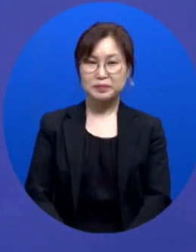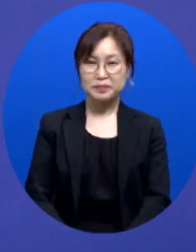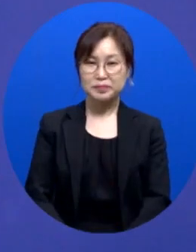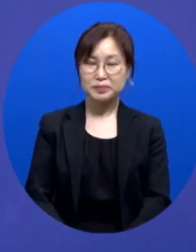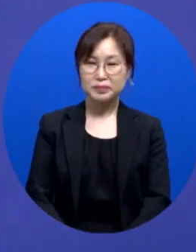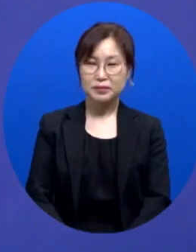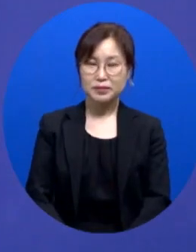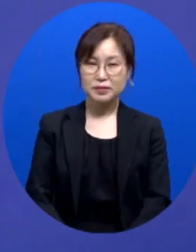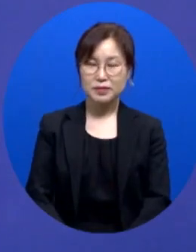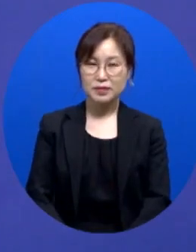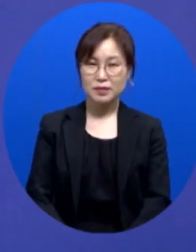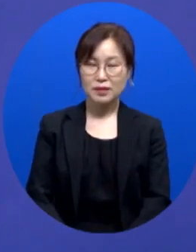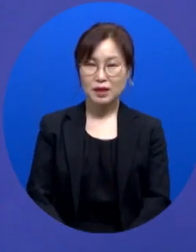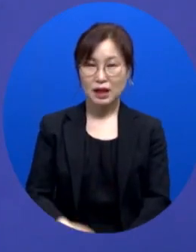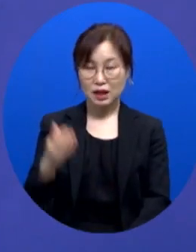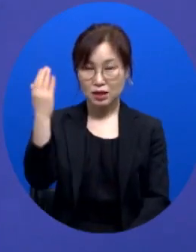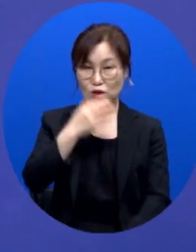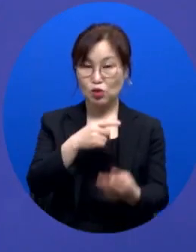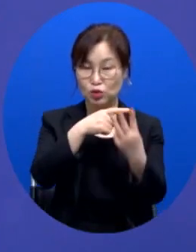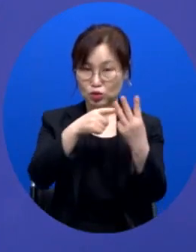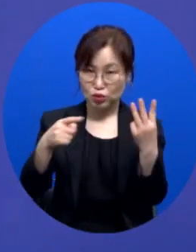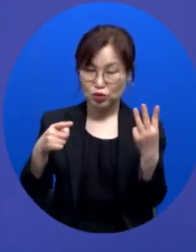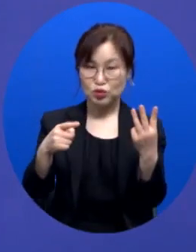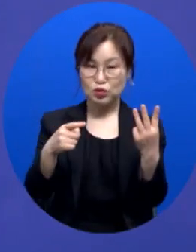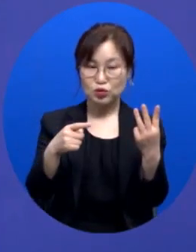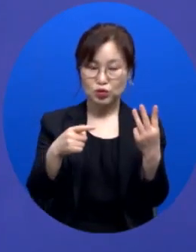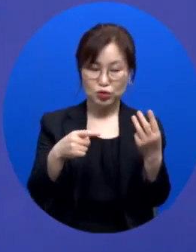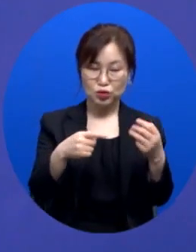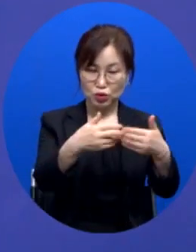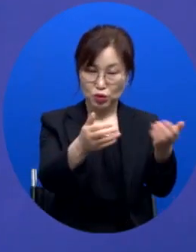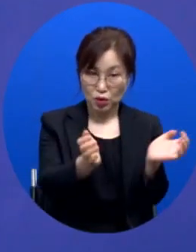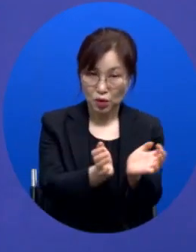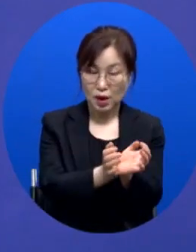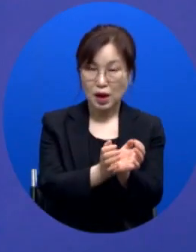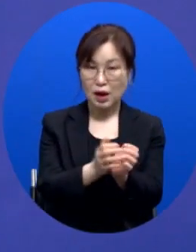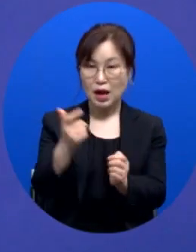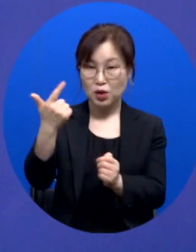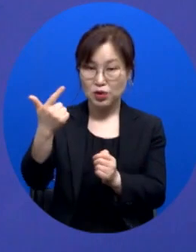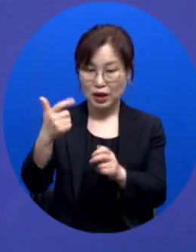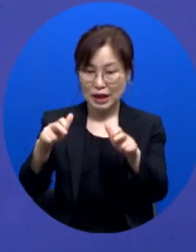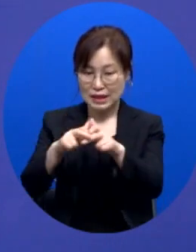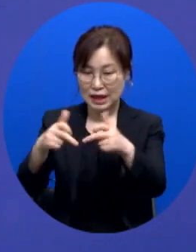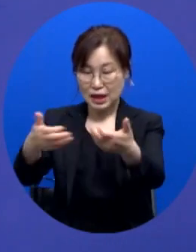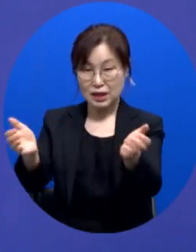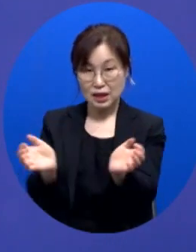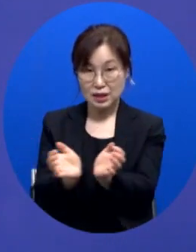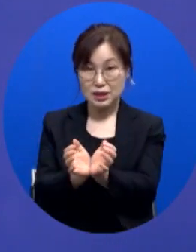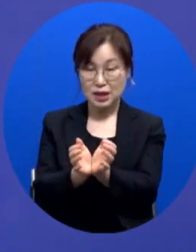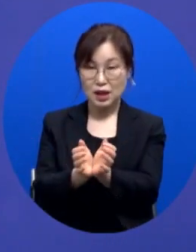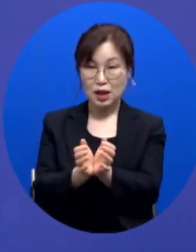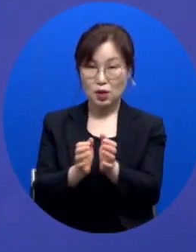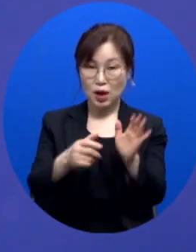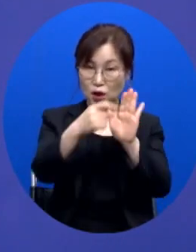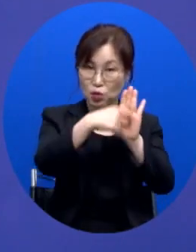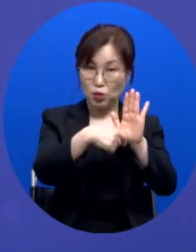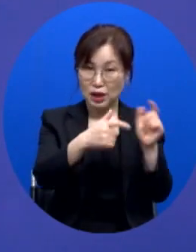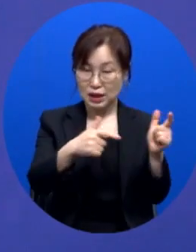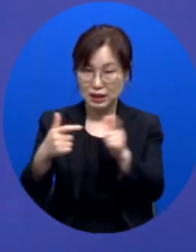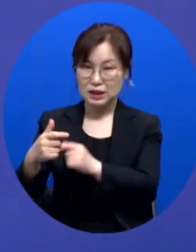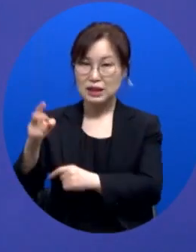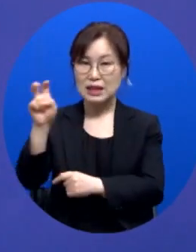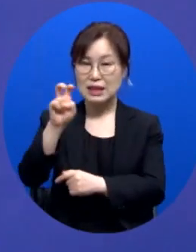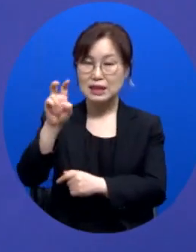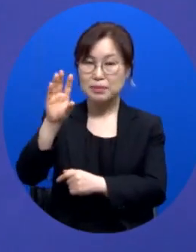청주 c 기독교나 패가 청주 c 장애인 단체 협의회 등 6개 장애인 단체와 소속 교단 들을 위해 마스크